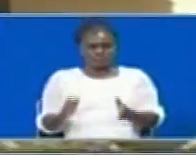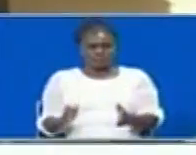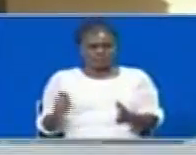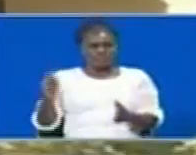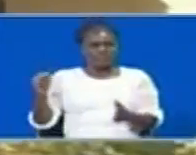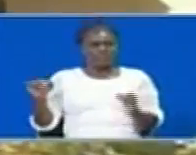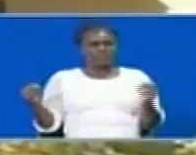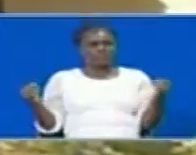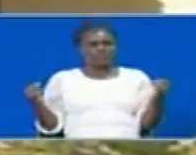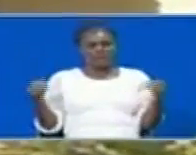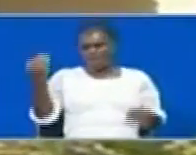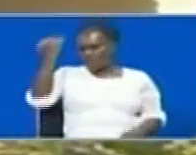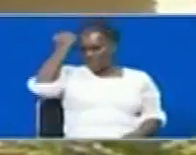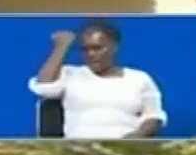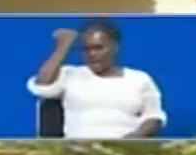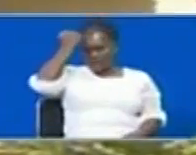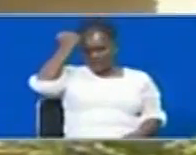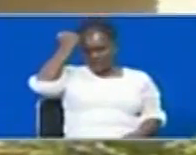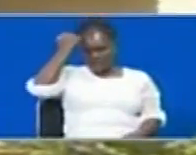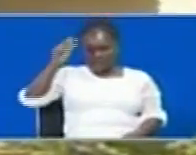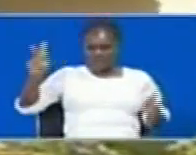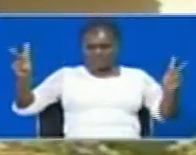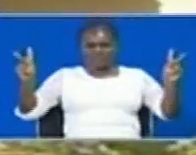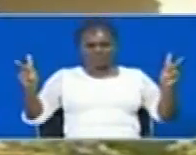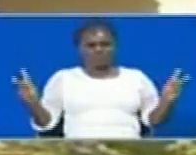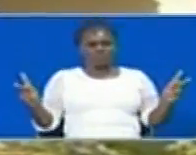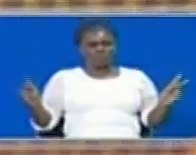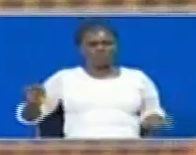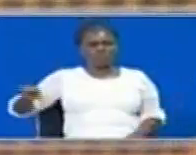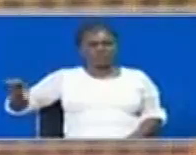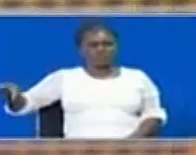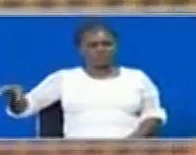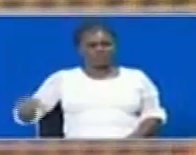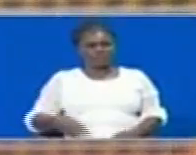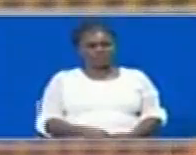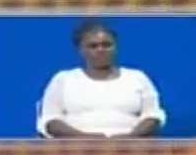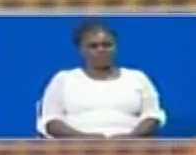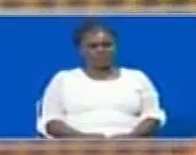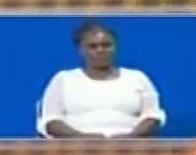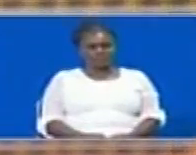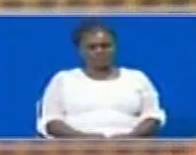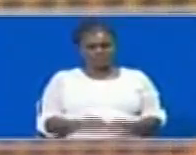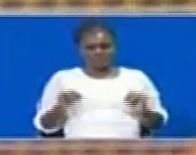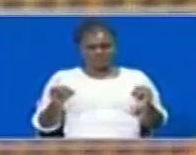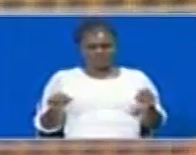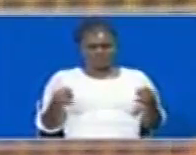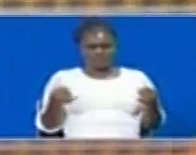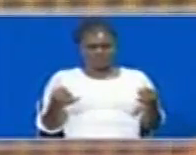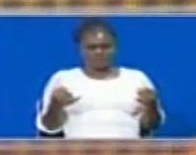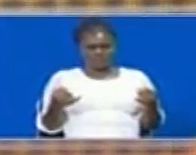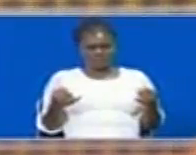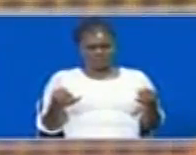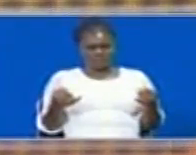KTN News, Nyando, katika kaunti ya Kisumu. Hiyo taarifa imenikata